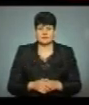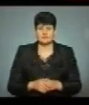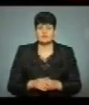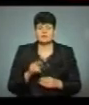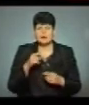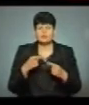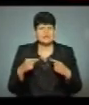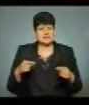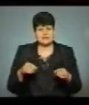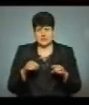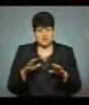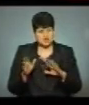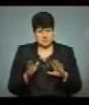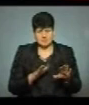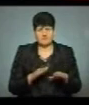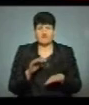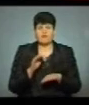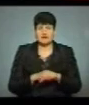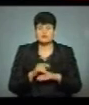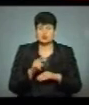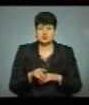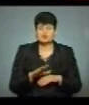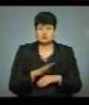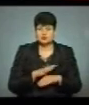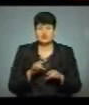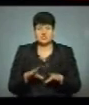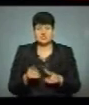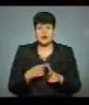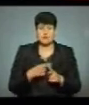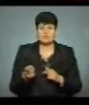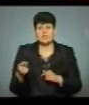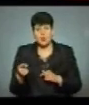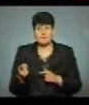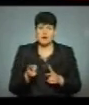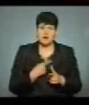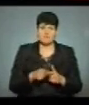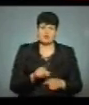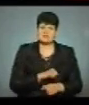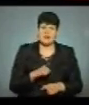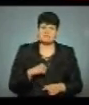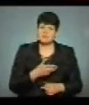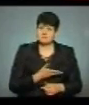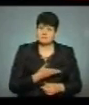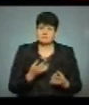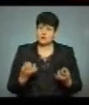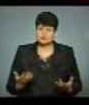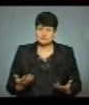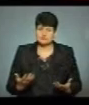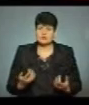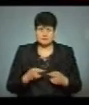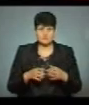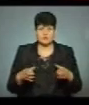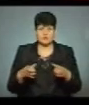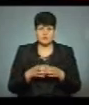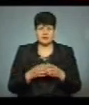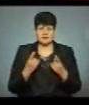Великоберезовицька, там були різні рішення. Там були факт того, що було рішення або Тернопіль, або самі По-простому буде. Ну, це буде велика громада, 23